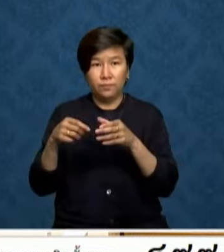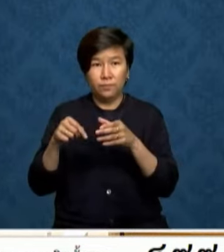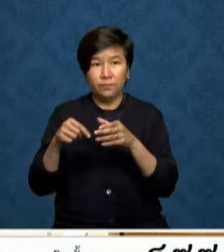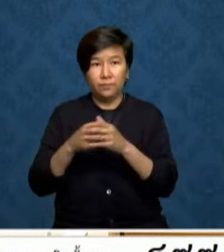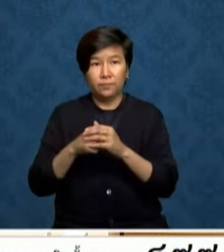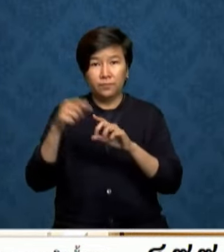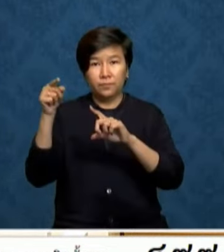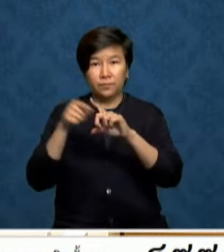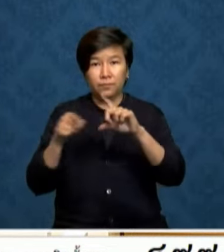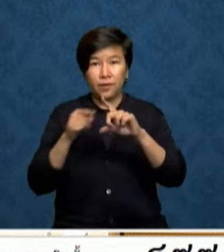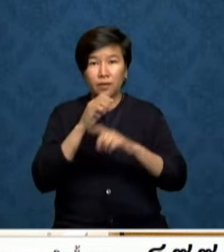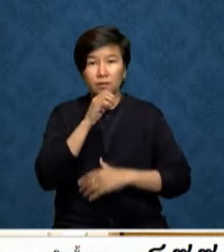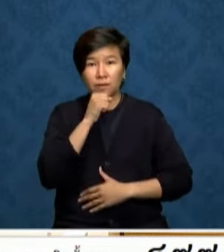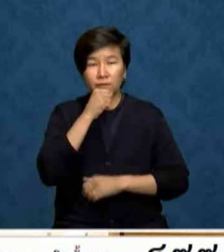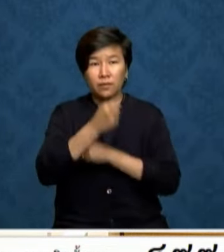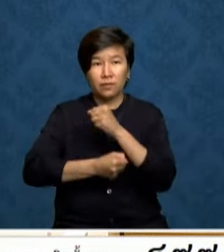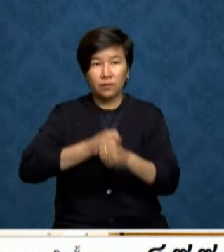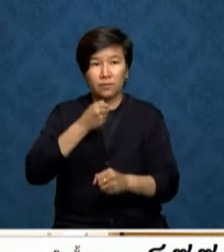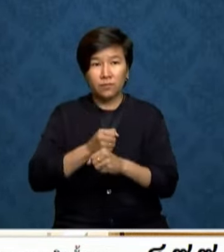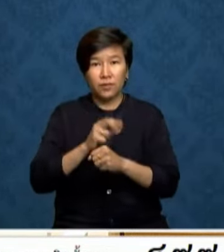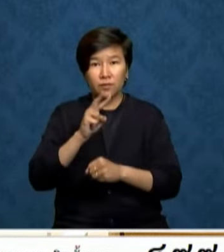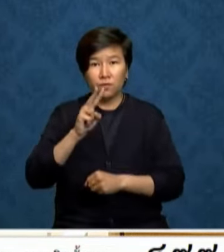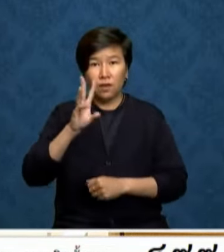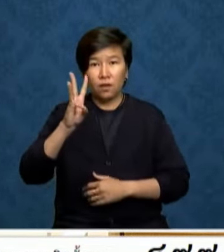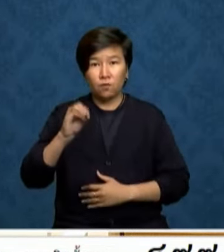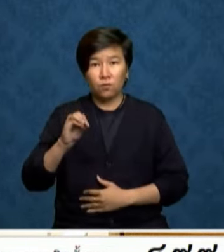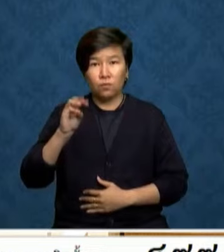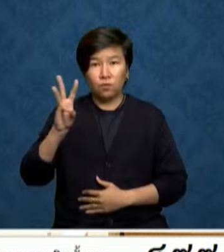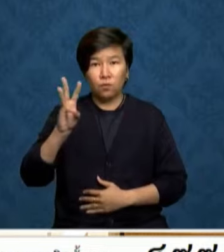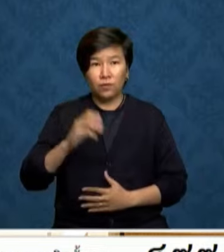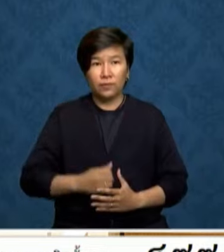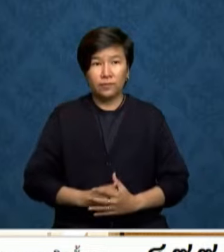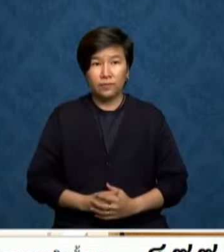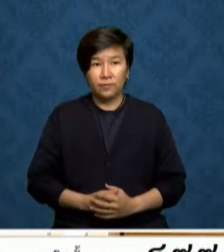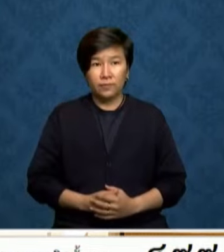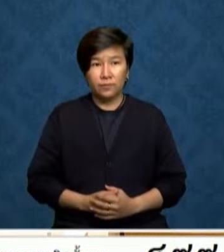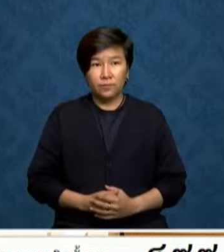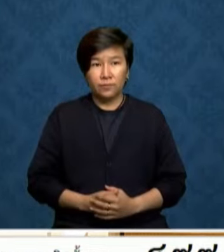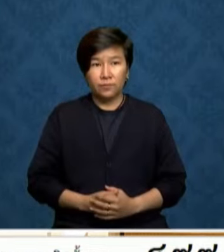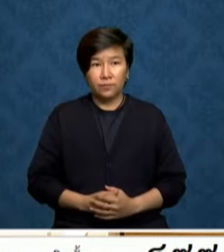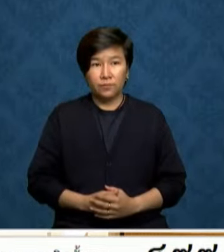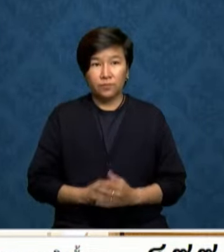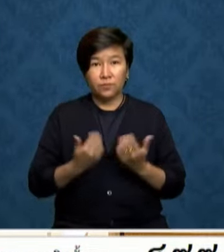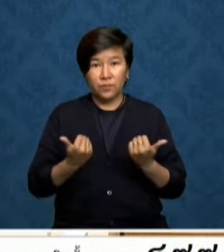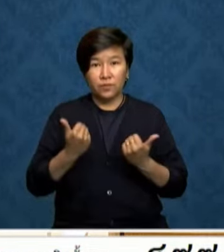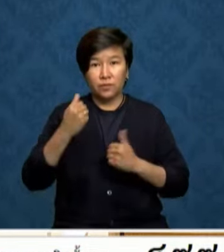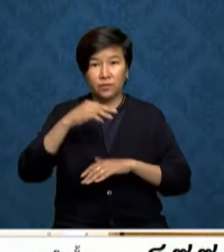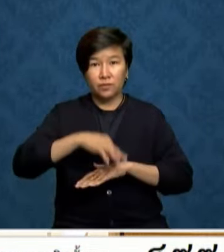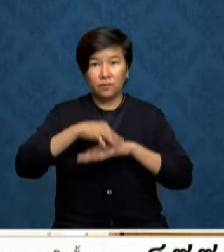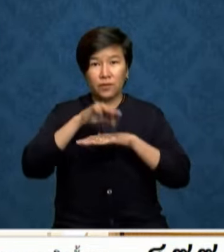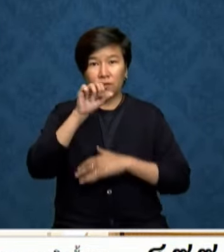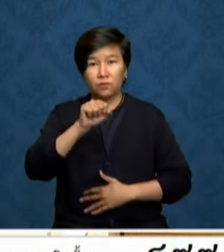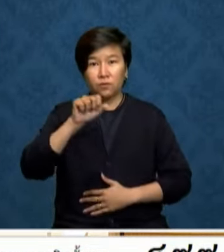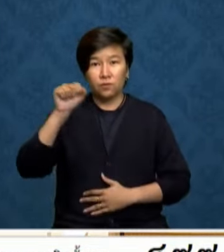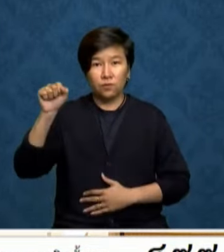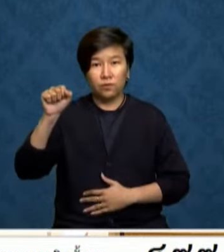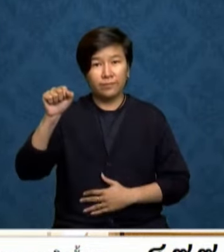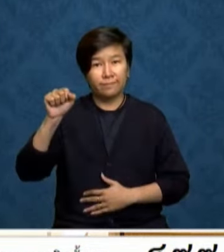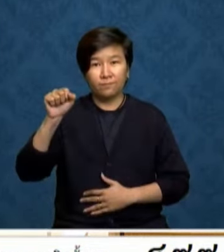รคก้าวไกลในปี62ด้วยนะครับ66ด้วยนะครับเพราะนั้นสภาพการเป็นส.ส.ของผมก็จะสิ้นสุดเช่นเดียวกัน